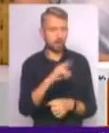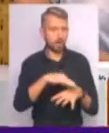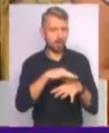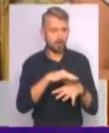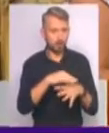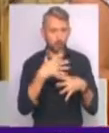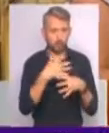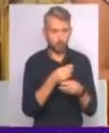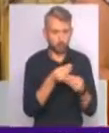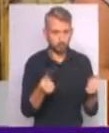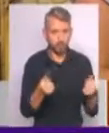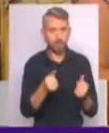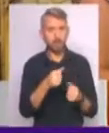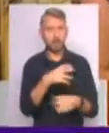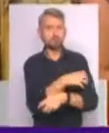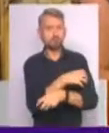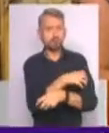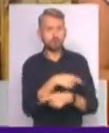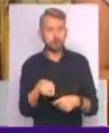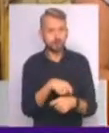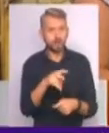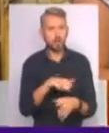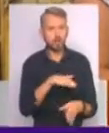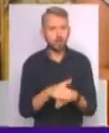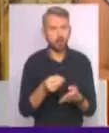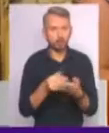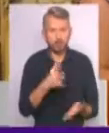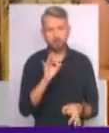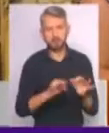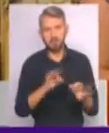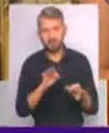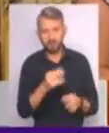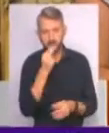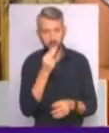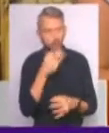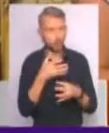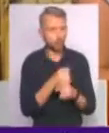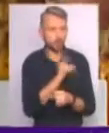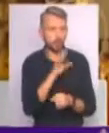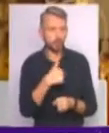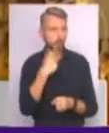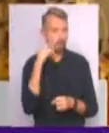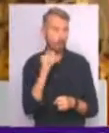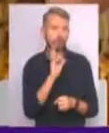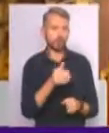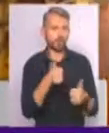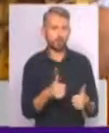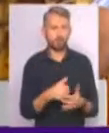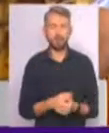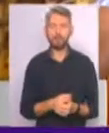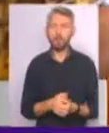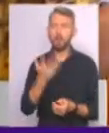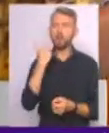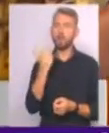ушли, мишечна ткань на повноцінному збалансованому питанні уходити не буде. Так що я думаю, що все буде добре. Пані Марина, коли